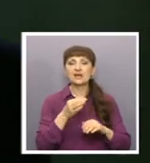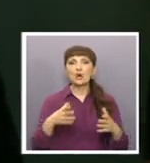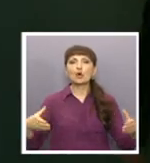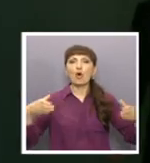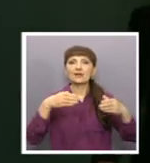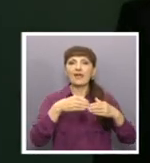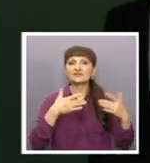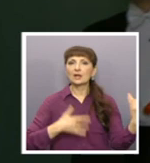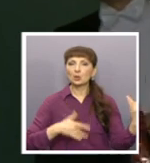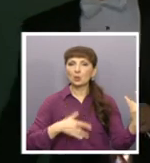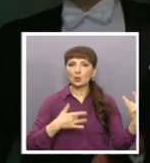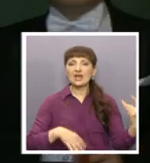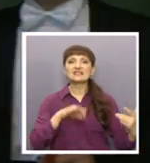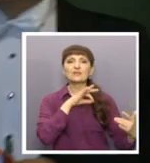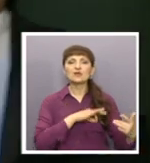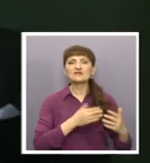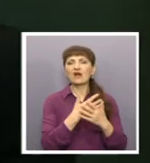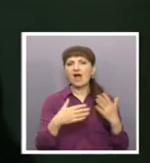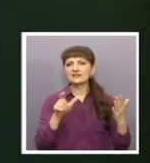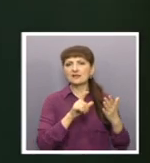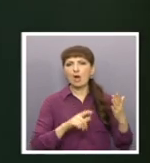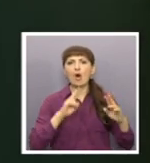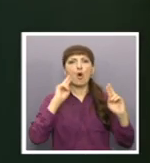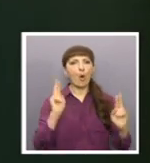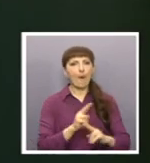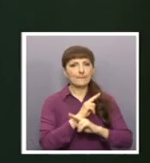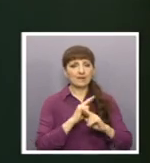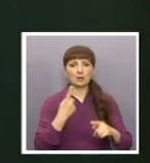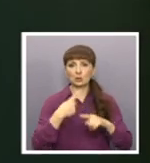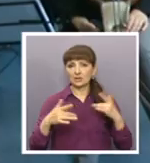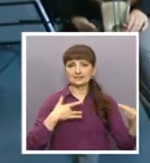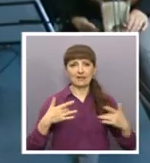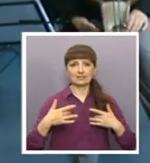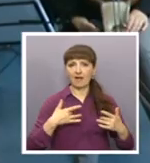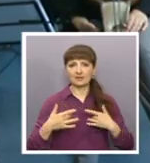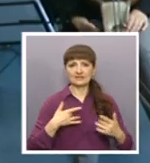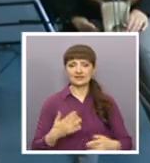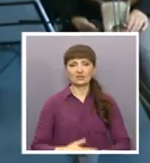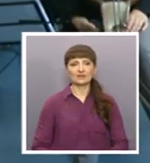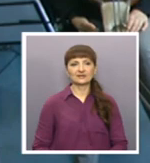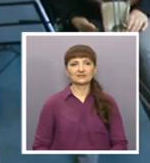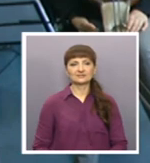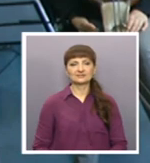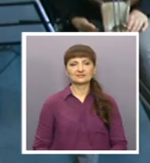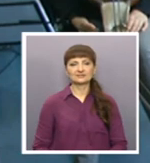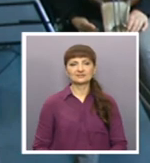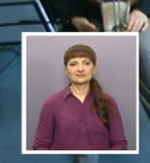оркестровое исполнение кюев, использование композиций в оперных и других театральных постановках.